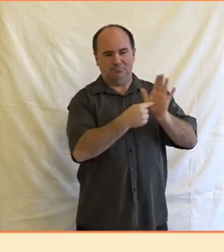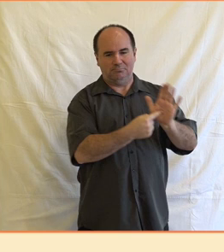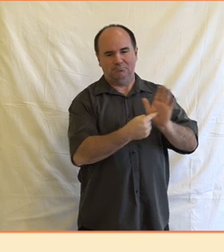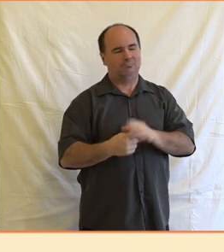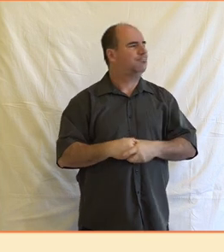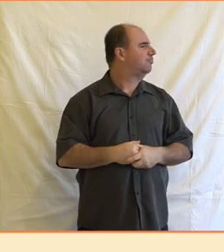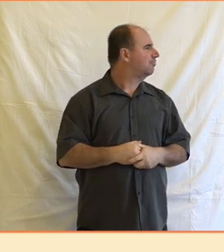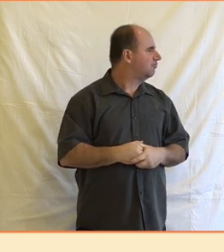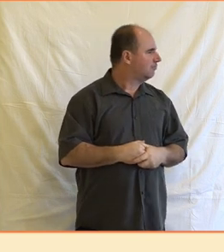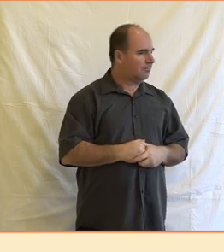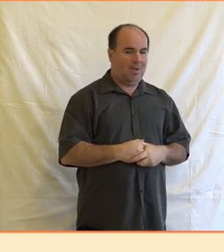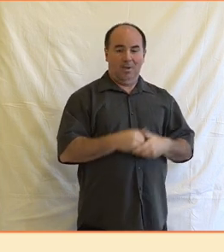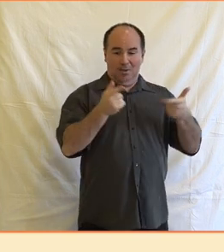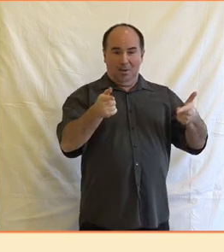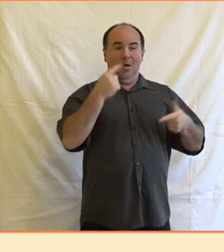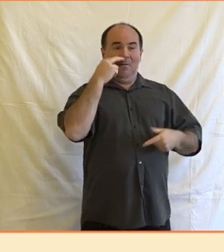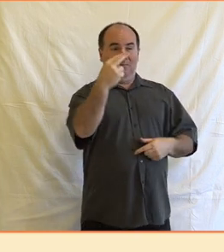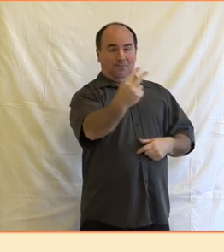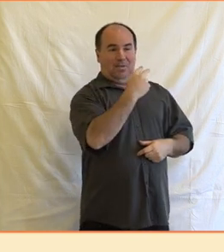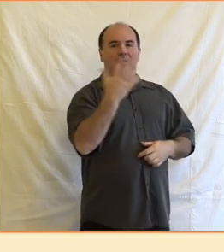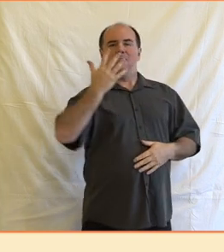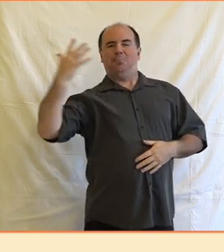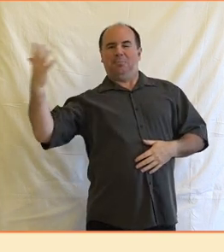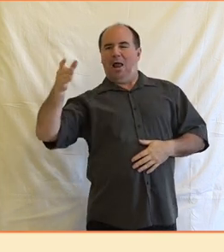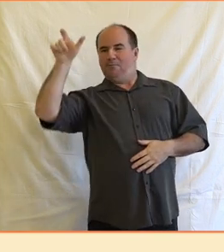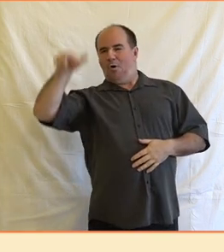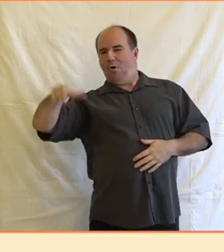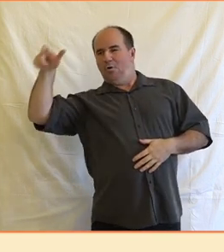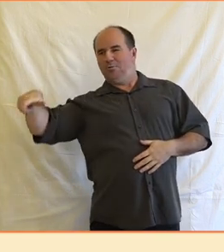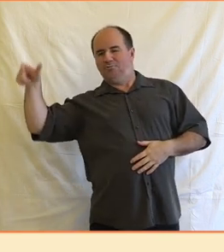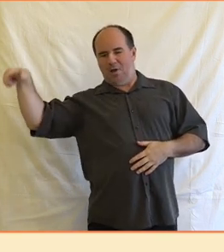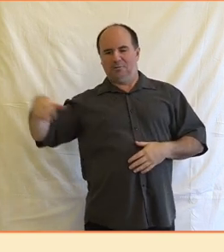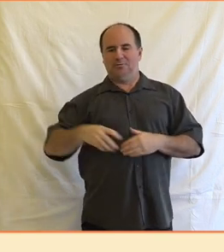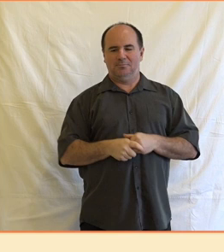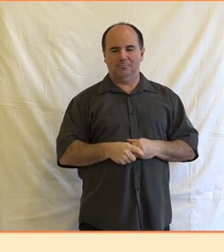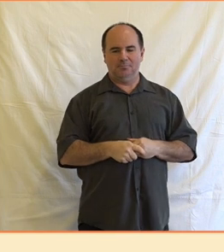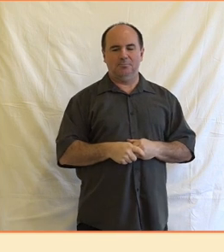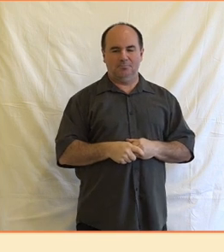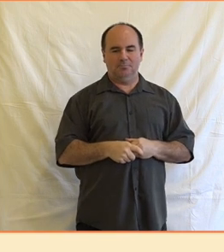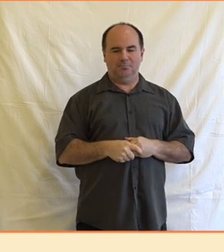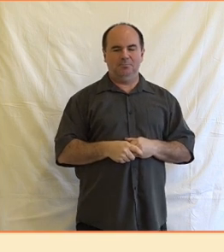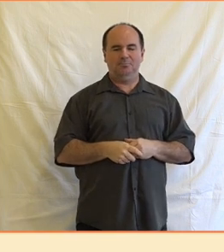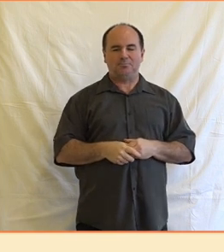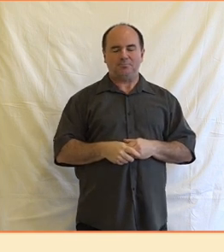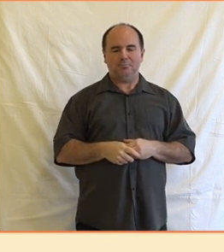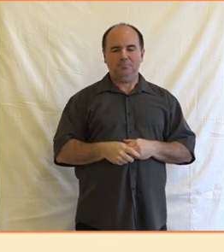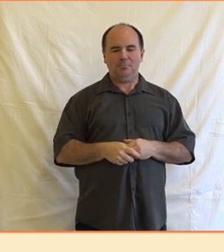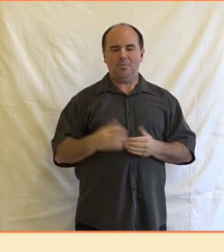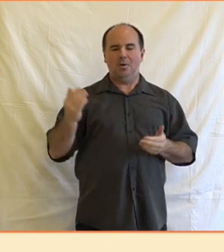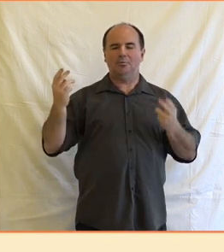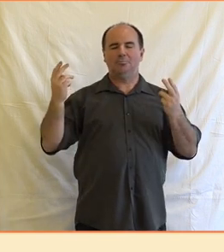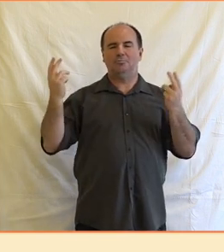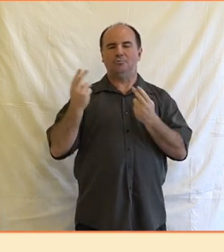pohledu pravé části slajdu, tak je právě komparovatelná otázka na to,